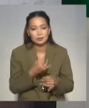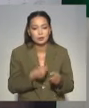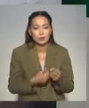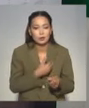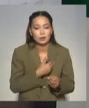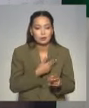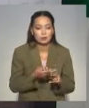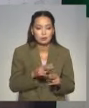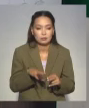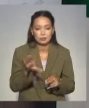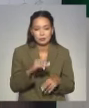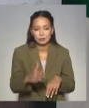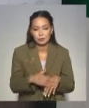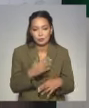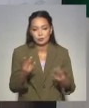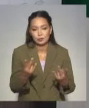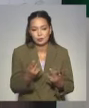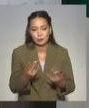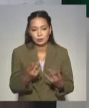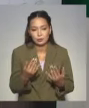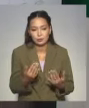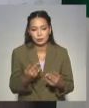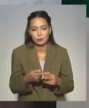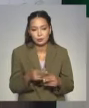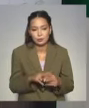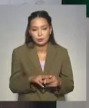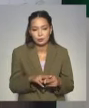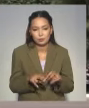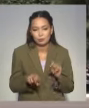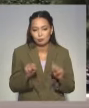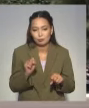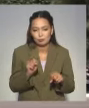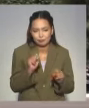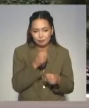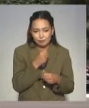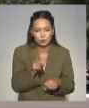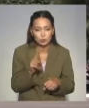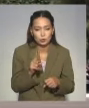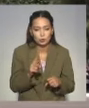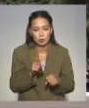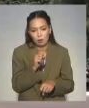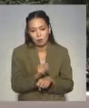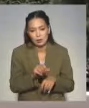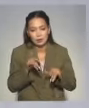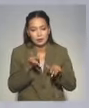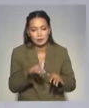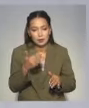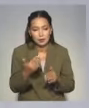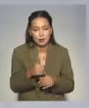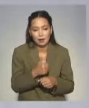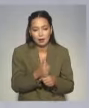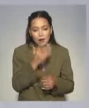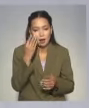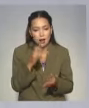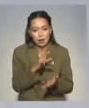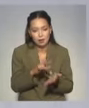қызымның қолысынған. Қалай сіздерге жазып береді, оны мүмкін емес қой. Ал Алматы қалалық полиция департаментінің ақпаратынша қазір